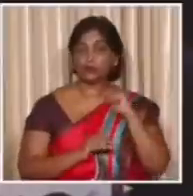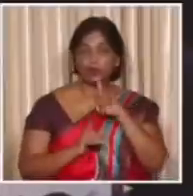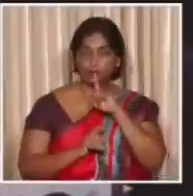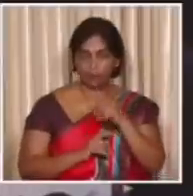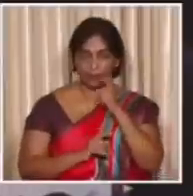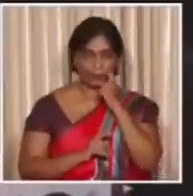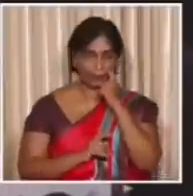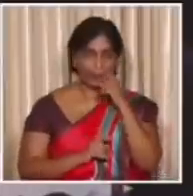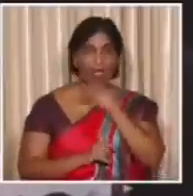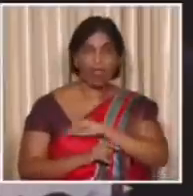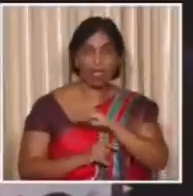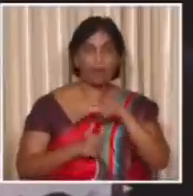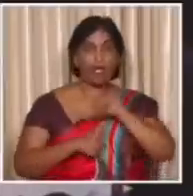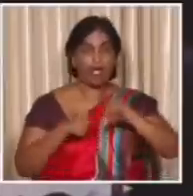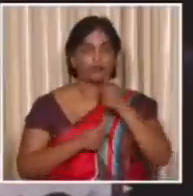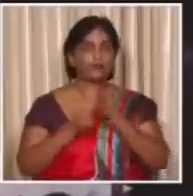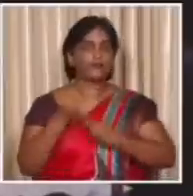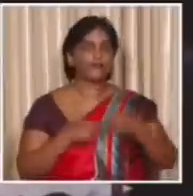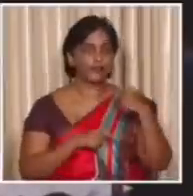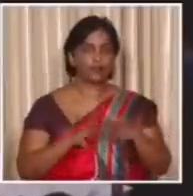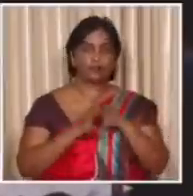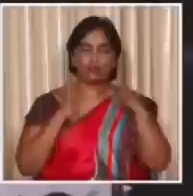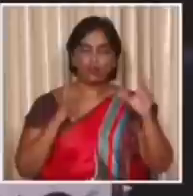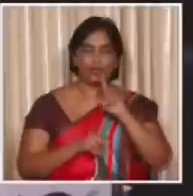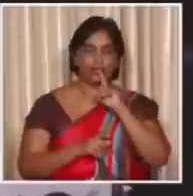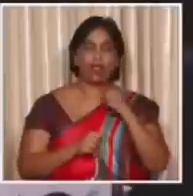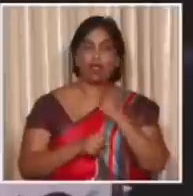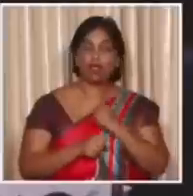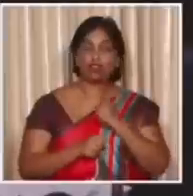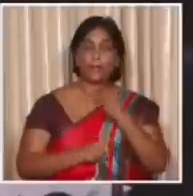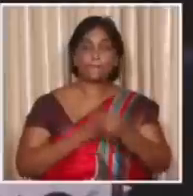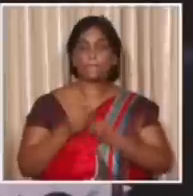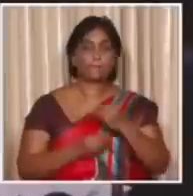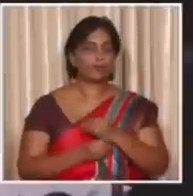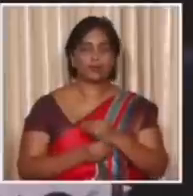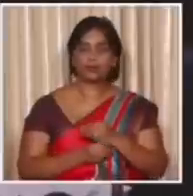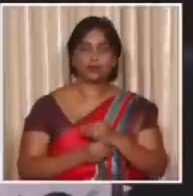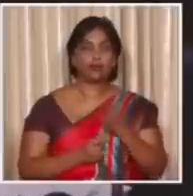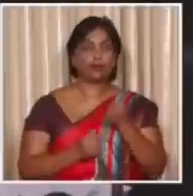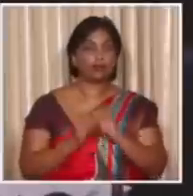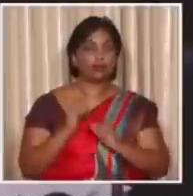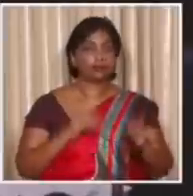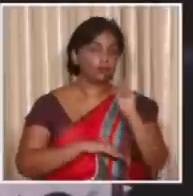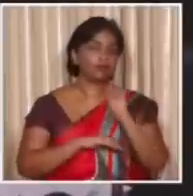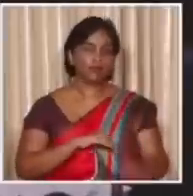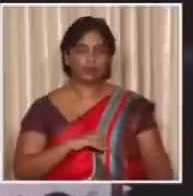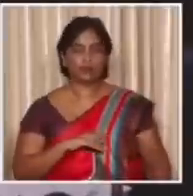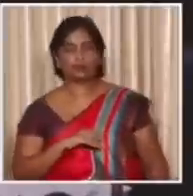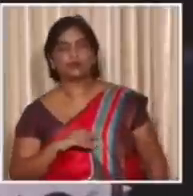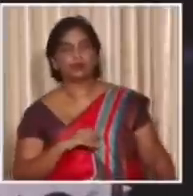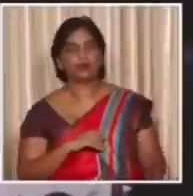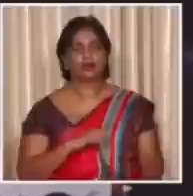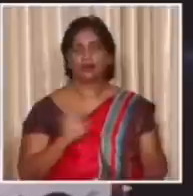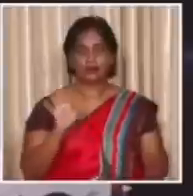යෝජනා කරන්නේ ලාභ ලබන ආයතන විකුණලා. දැන් ගොඩක් අය කියනවා මේ ආණ්ඩුව බිස්නස් කරන්න හොඳ නැහැ ආර්ථික උපාය මාර්ගයක් කියනවා මේ පෞද්ගලීකරණ